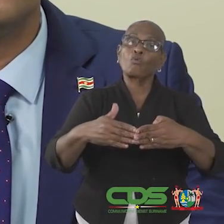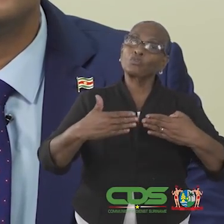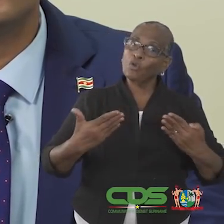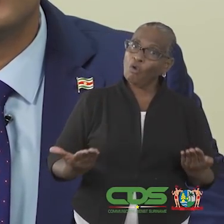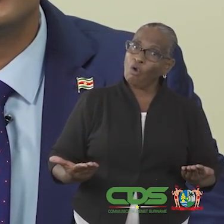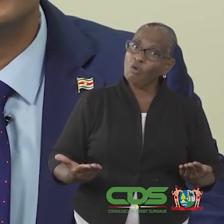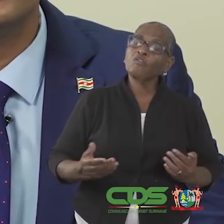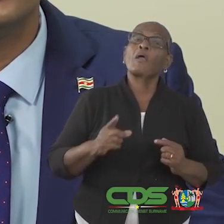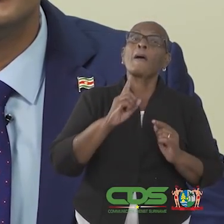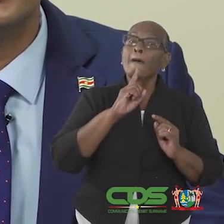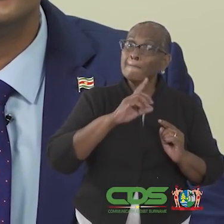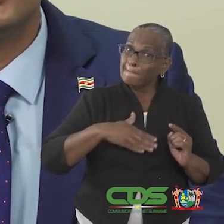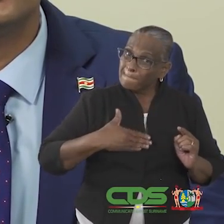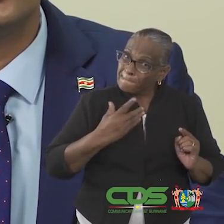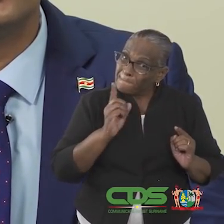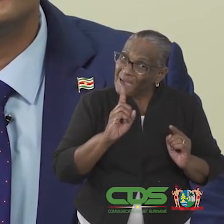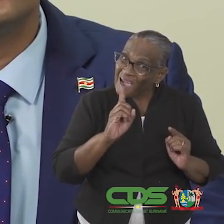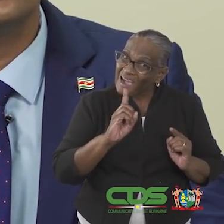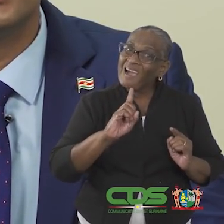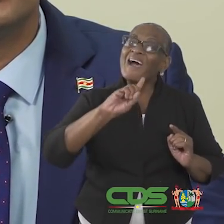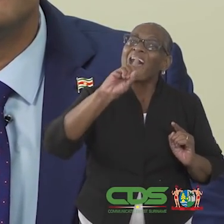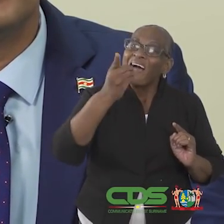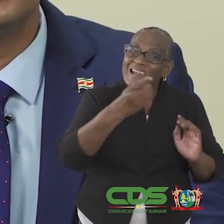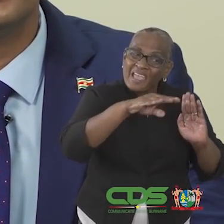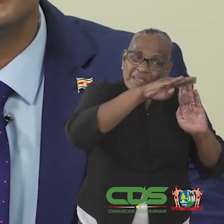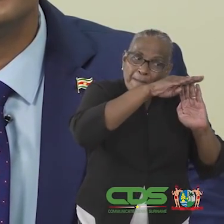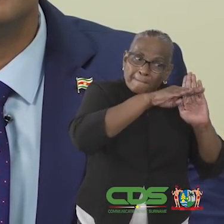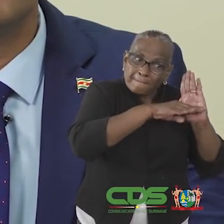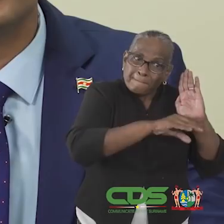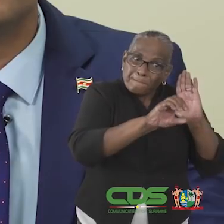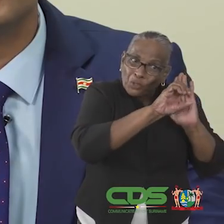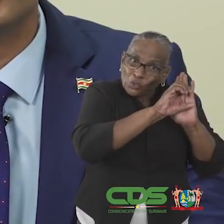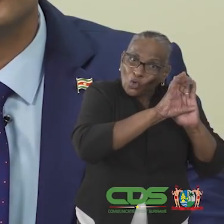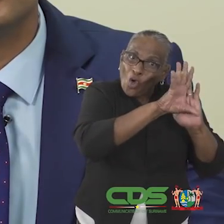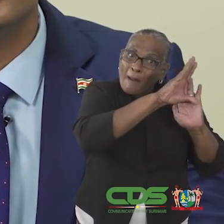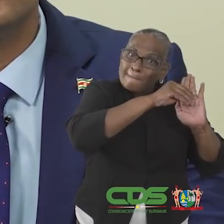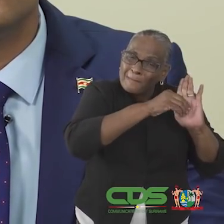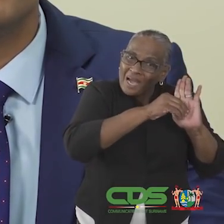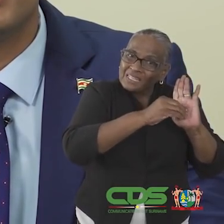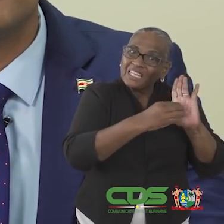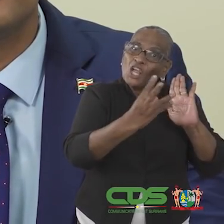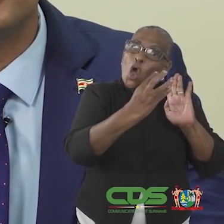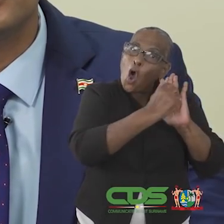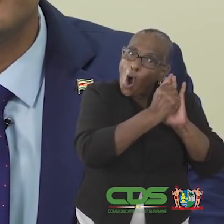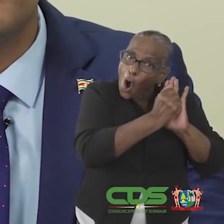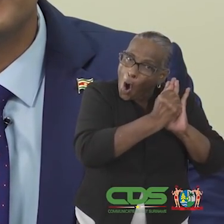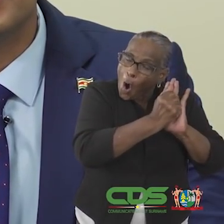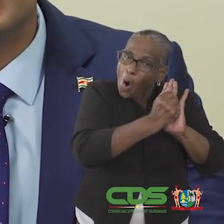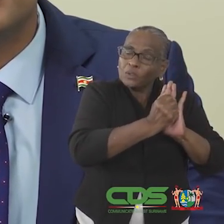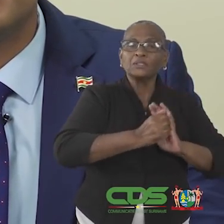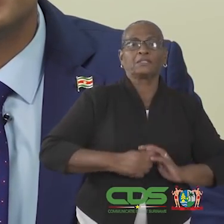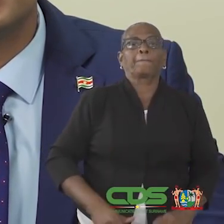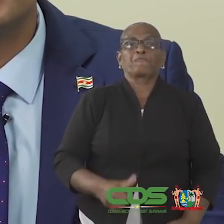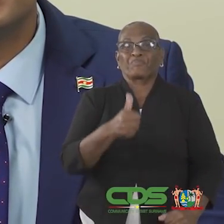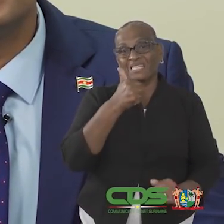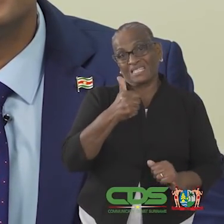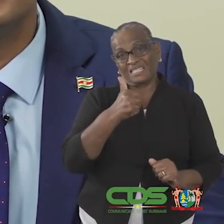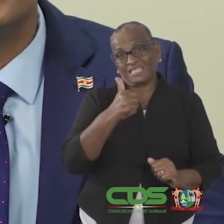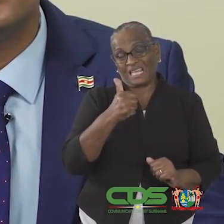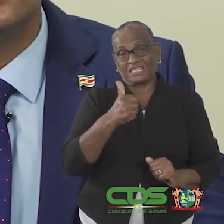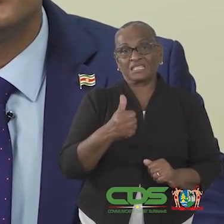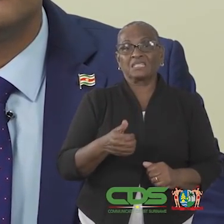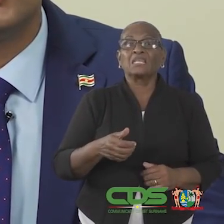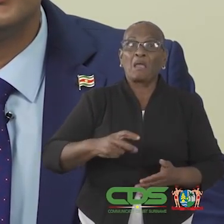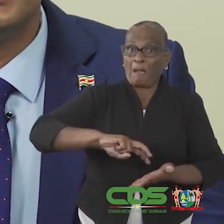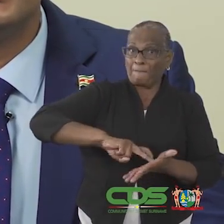weg of over het water is uitsluitend toegestaan met inachtnemen van het protocol openbaar vervoer. Maatregel 6.